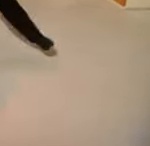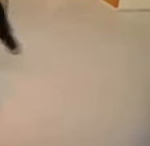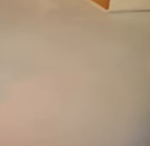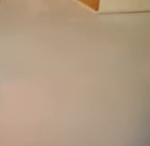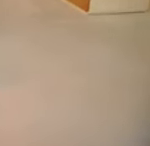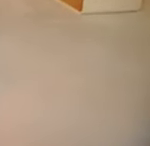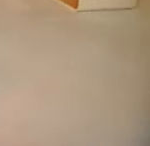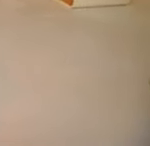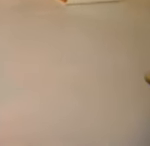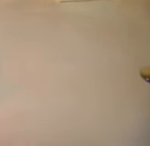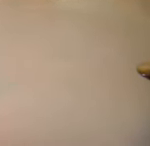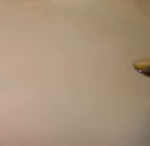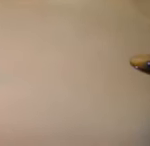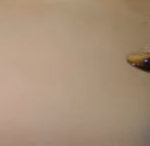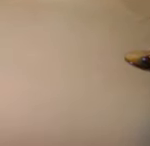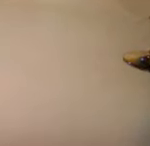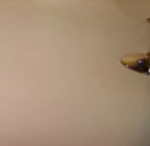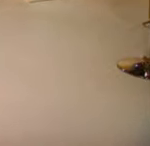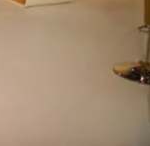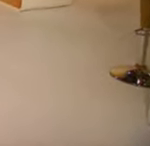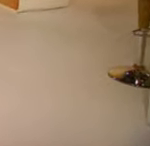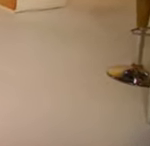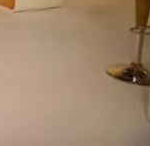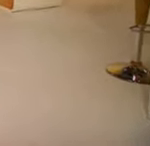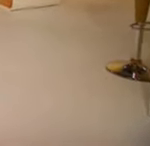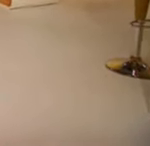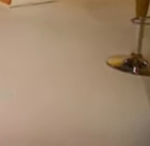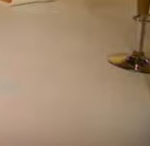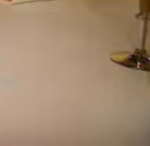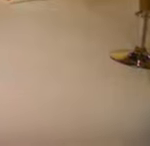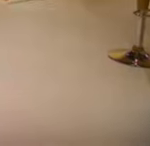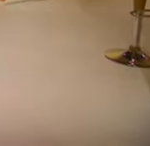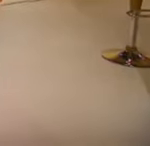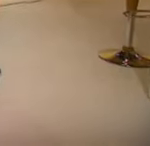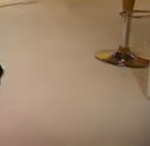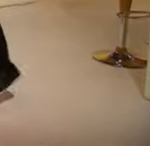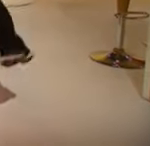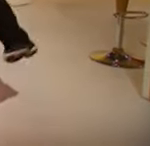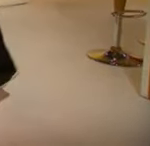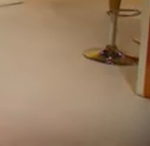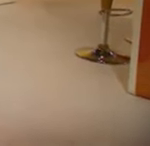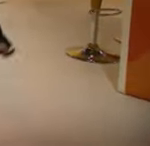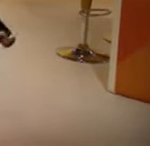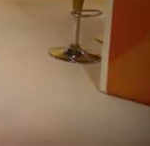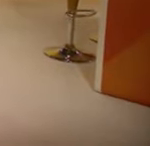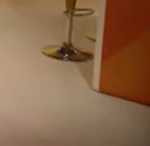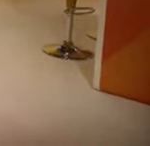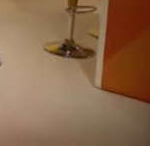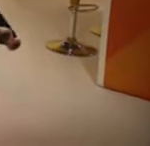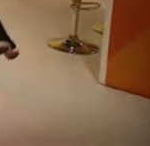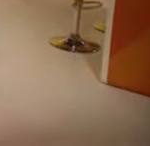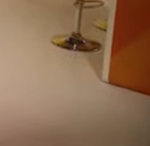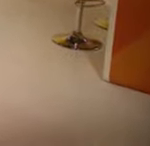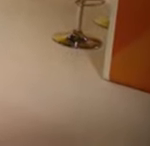Tak a dopředu a hop a odsuneme kočárek a ještě a jdeme ze strany a zvedáme, dva